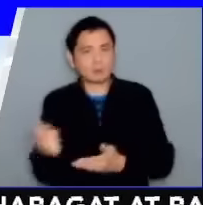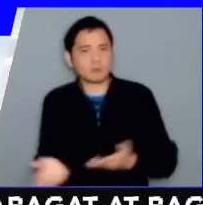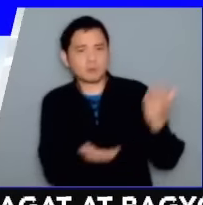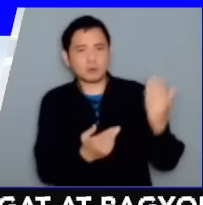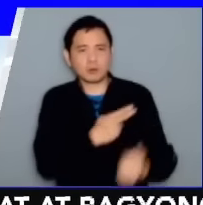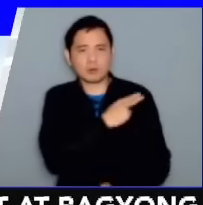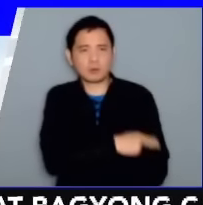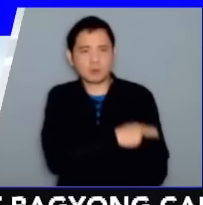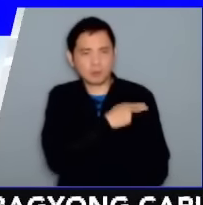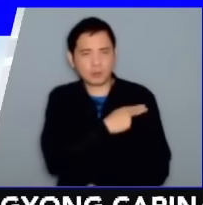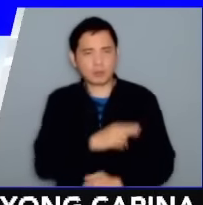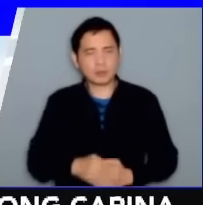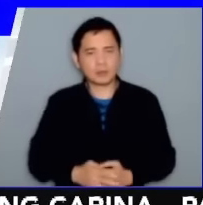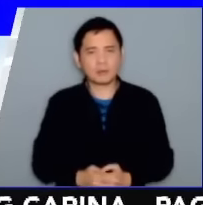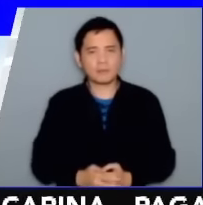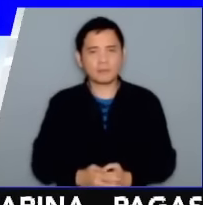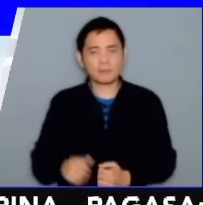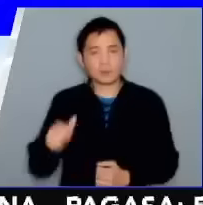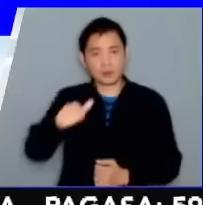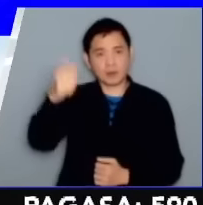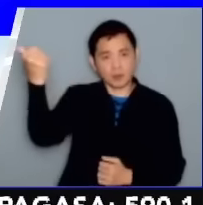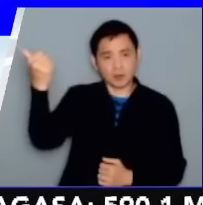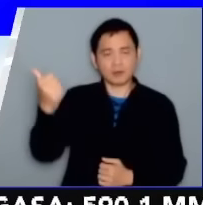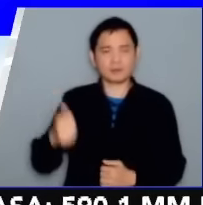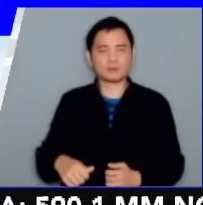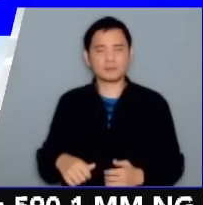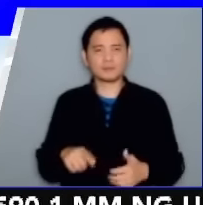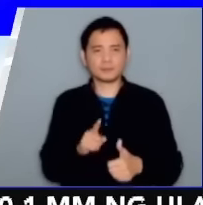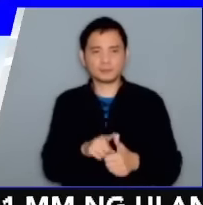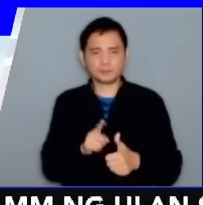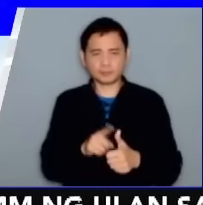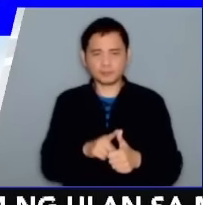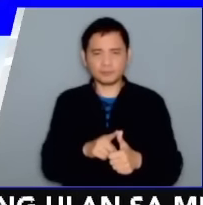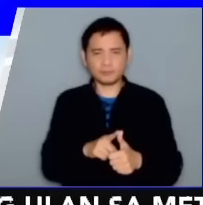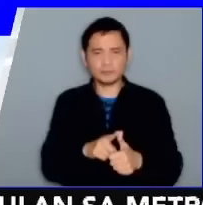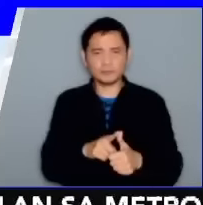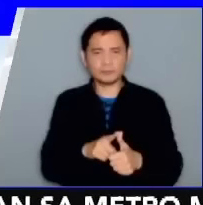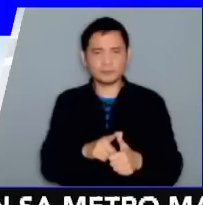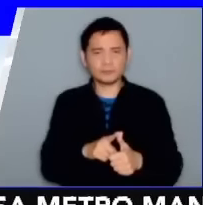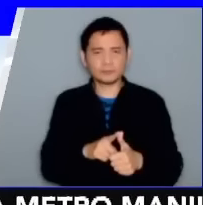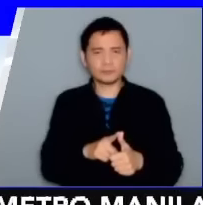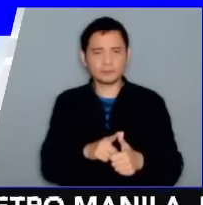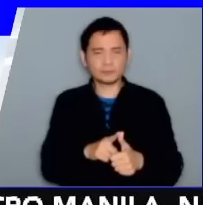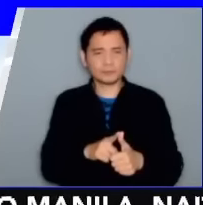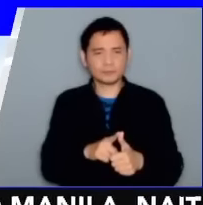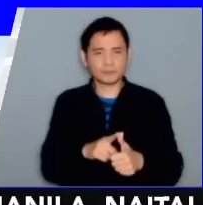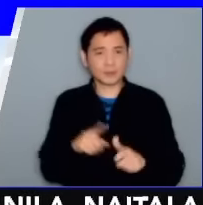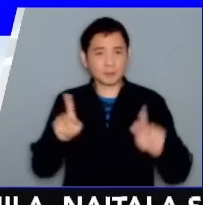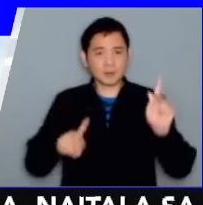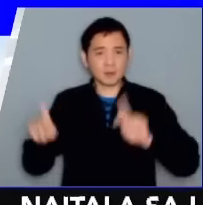mga ibang nakuha namin Ma'am is talagang ano na nasa bubungan